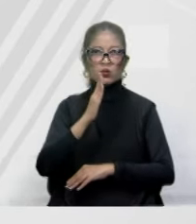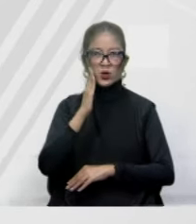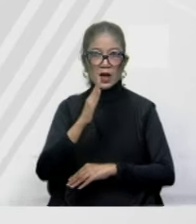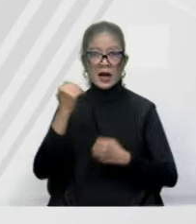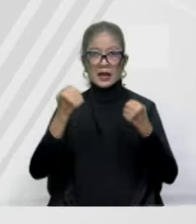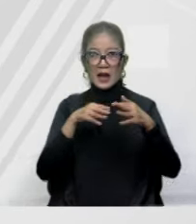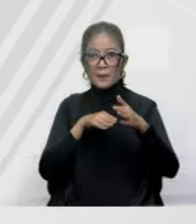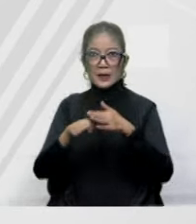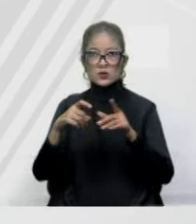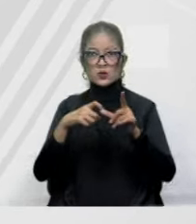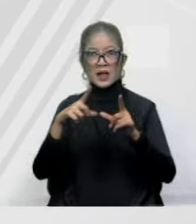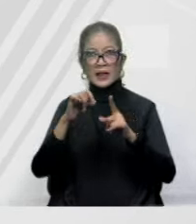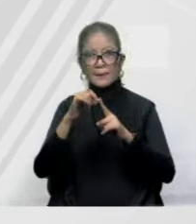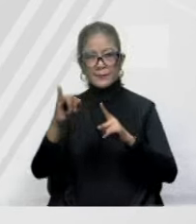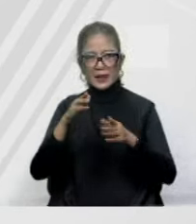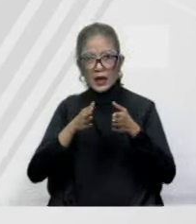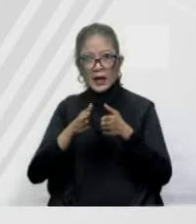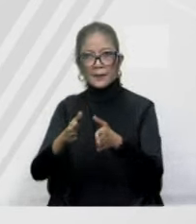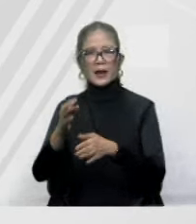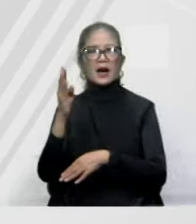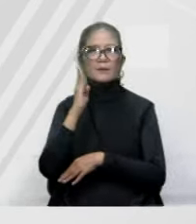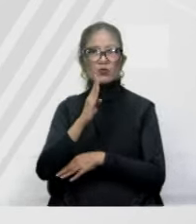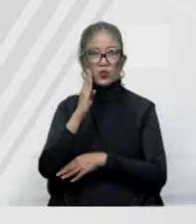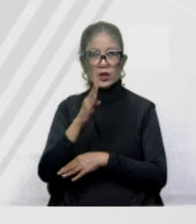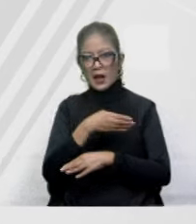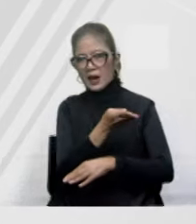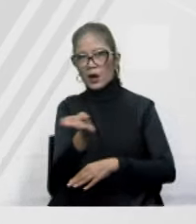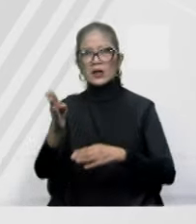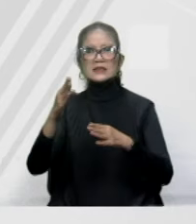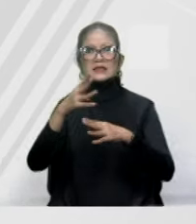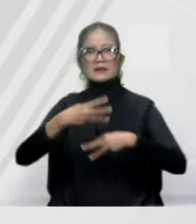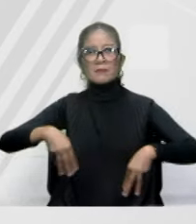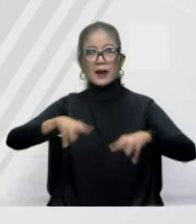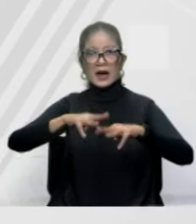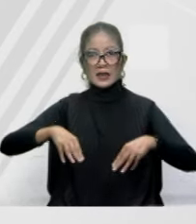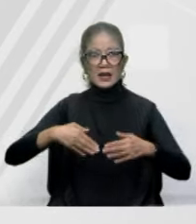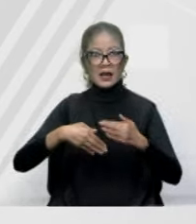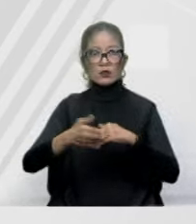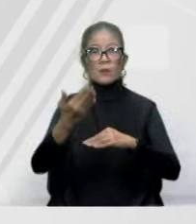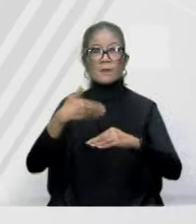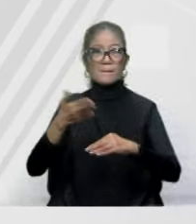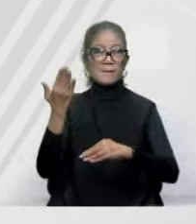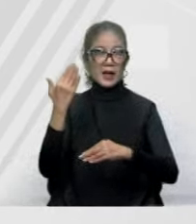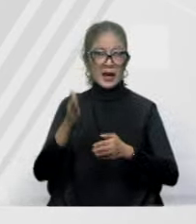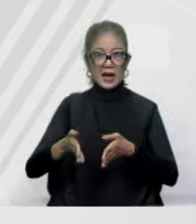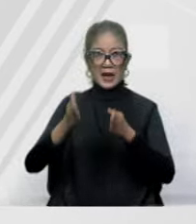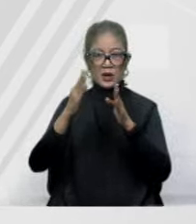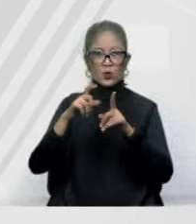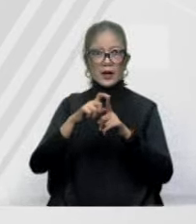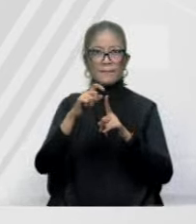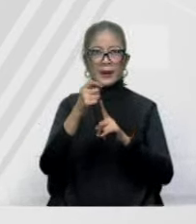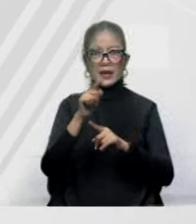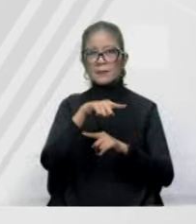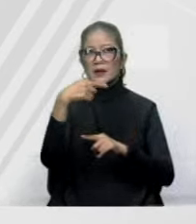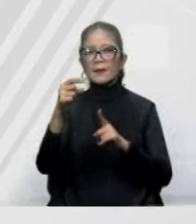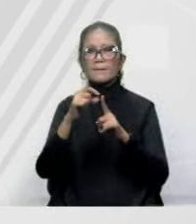Jalan Gerbang Pemuda diluruskan ke arah Semanggi. Sementara lalu lintas menuju pintu belakang gedung DPR diarahkan ke Permata Hijau maupun dibelokkan